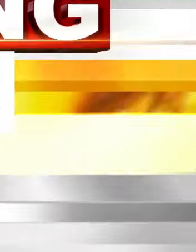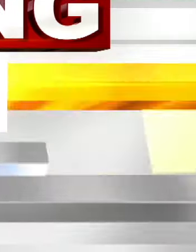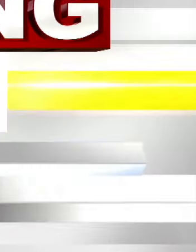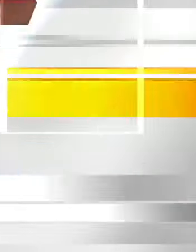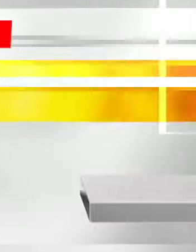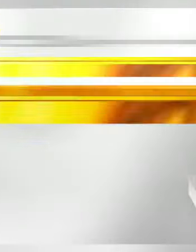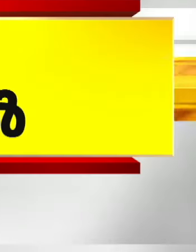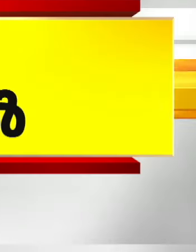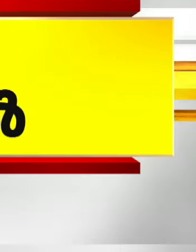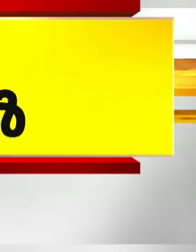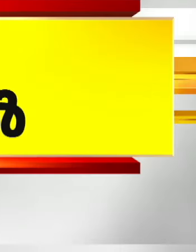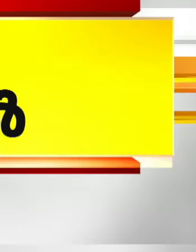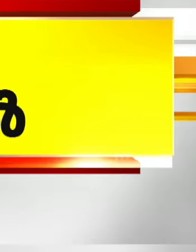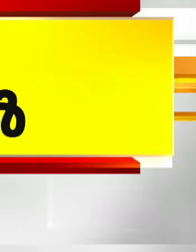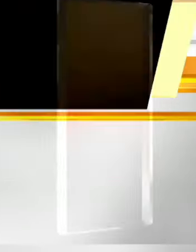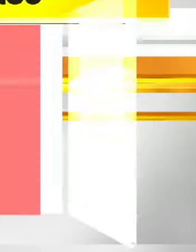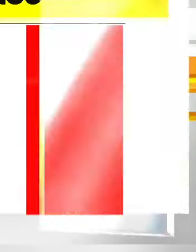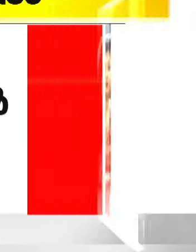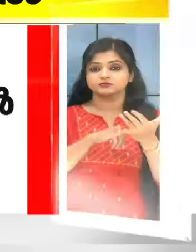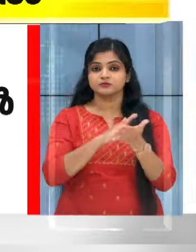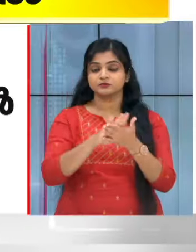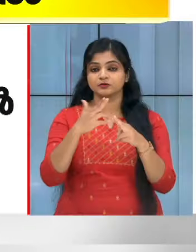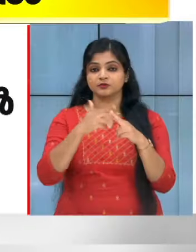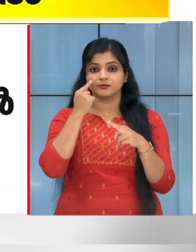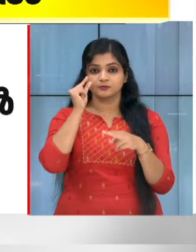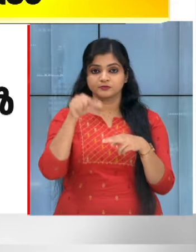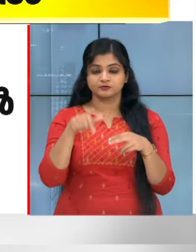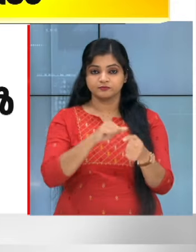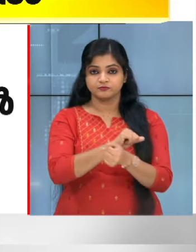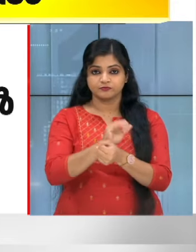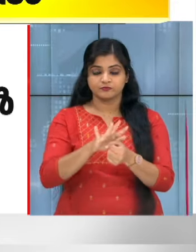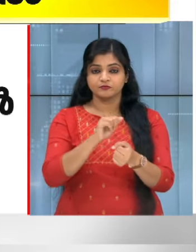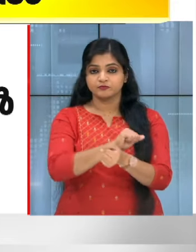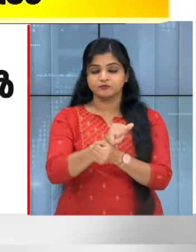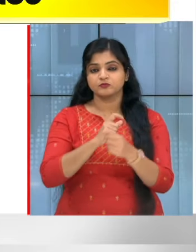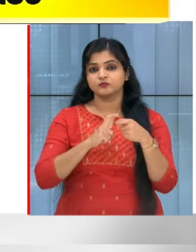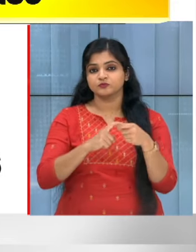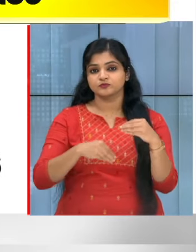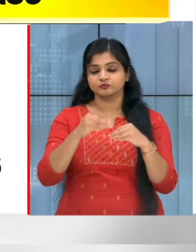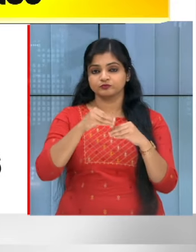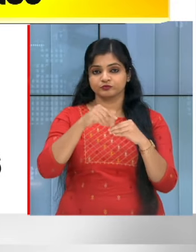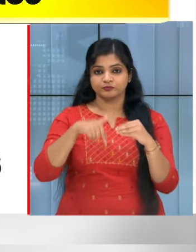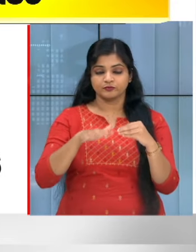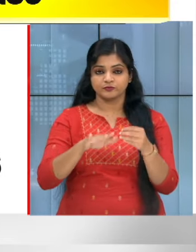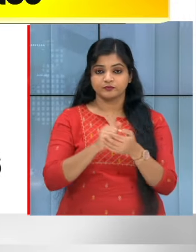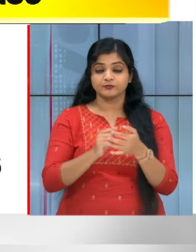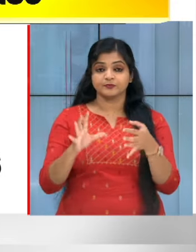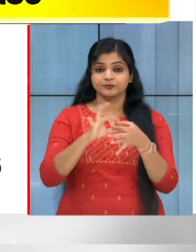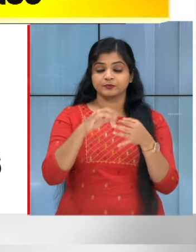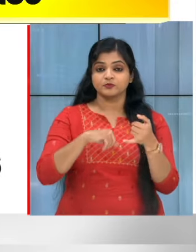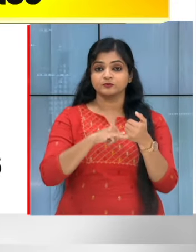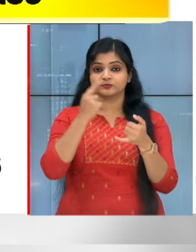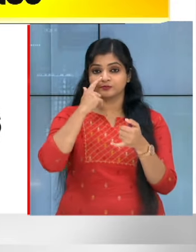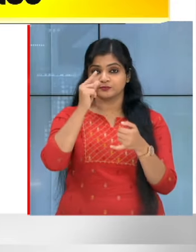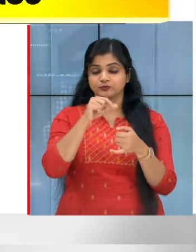എന്ന് പറയുന്ന ആളെ ഇന്നലെ രാത്രി കസ്റ്റഡിയിലെടുത്തിരുന്നത്. ഇയാളെ കസ്റ്റഡിയിൽ പോലീസ് ചോദ്യം ചെയ്ത് വരികയാണ്. ഇതിനു പിന്നാലെയാണ് ഇന്ന് വൈകിട്ട് സുജാതയുടെ ശവസംസ്കാര